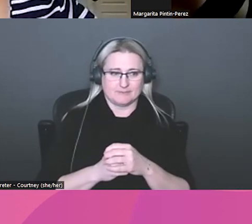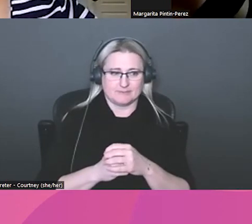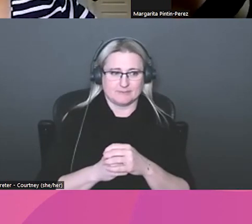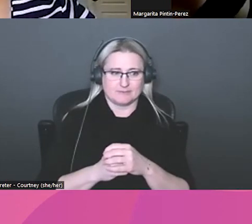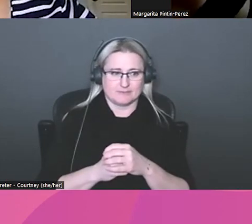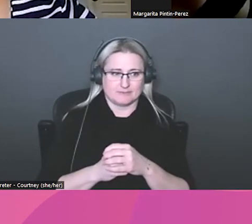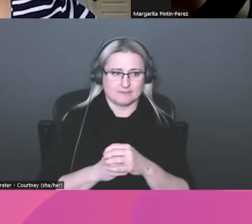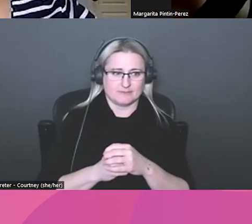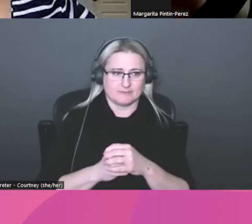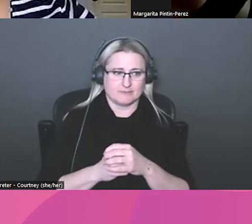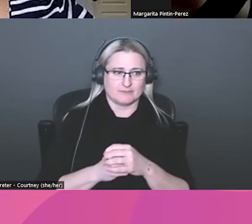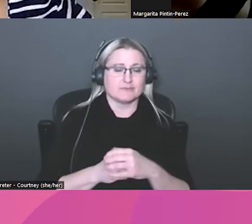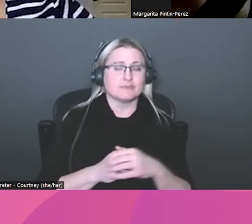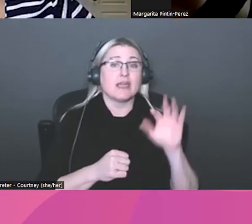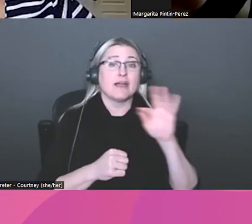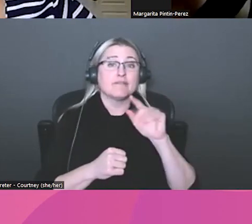conclure.